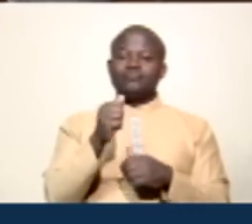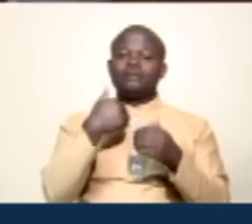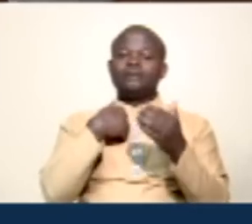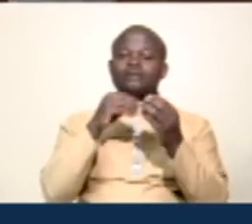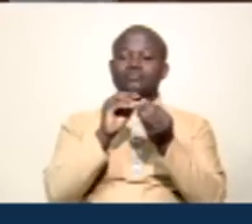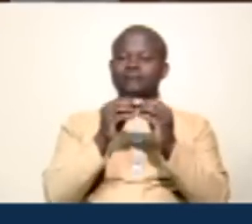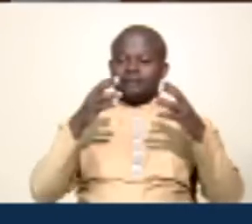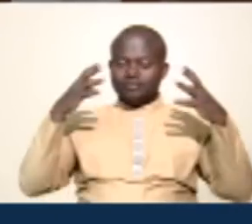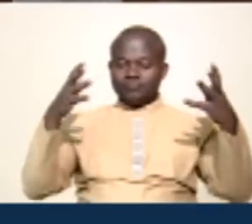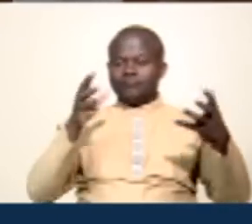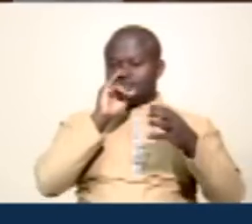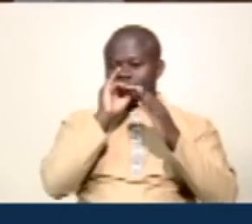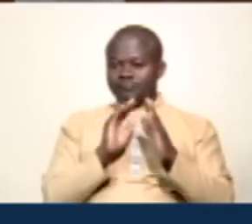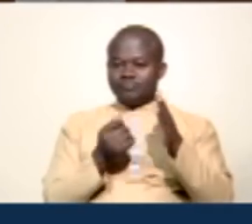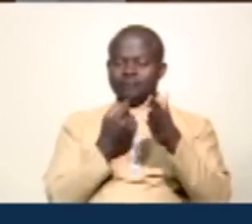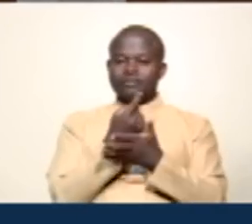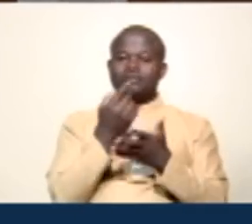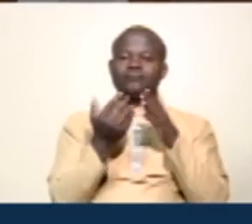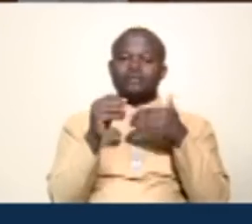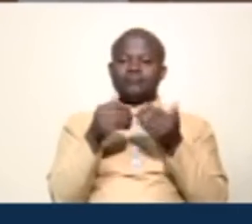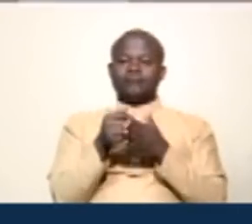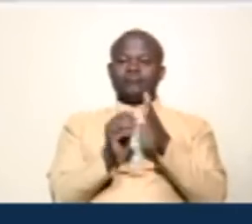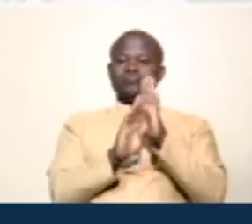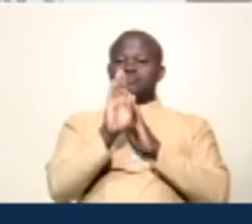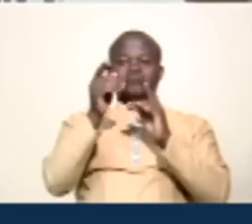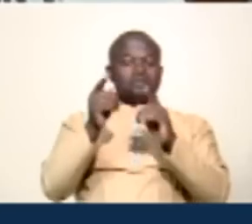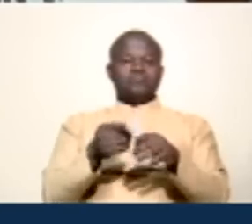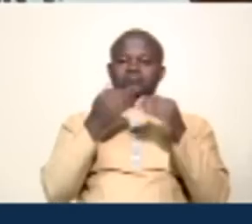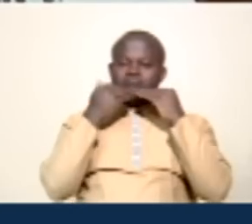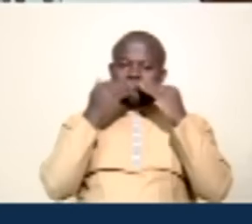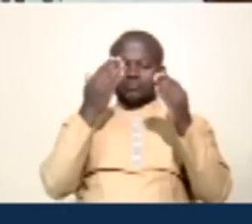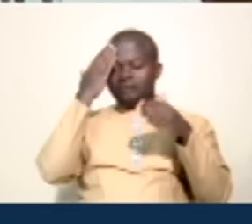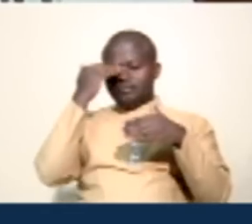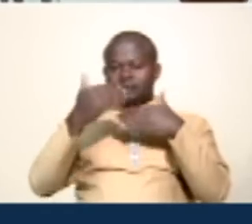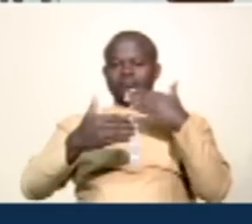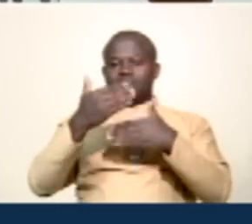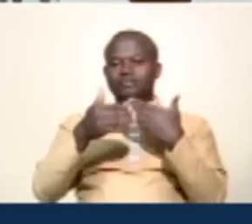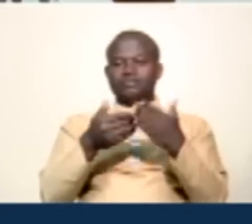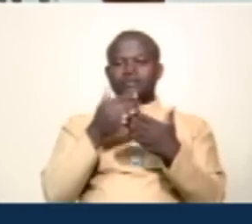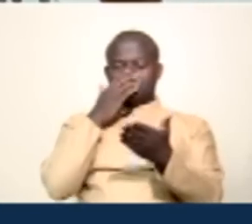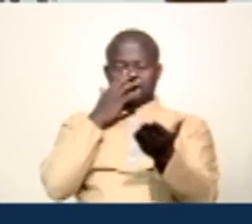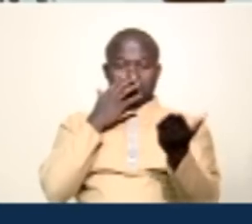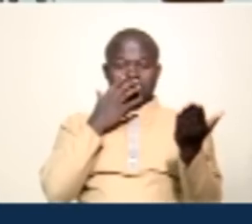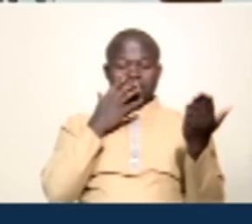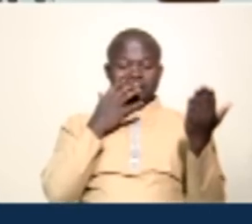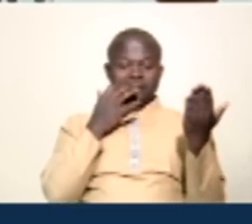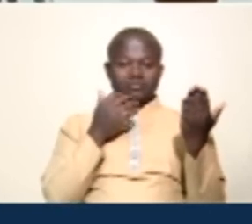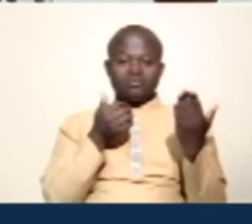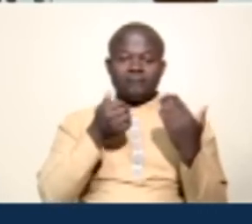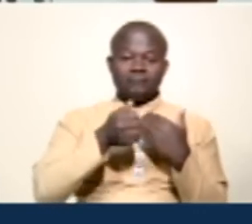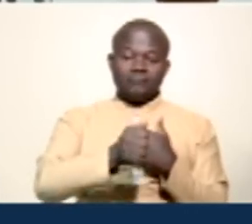ifite umwari munini w'Abatutsi bigatuma n'ibikorwa by'iterambere batabihageze kwatura nicyo cyadukiza ni